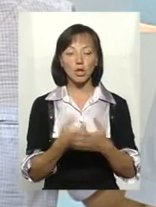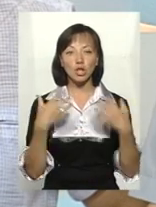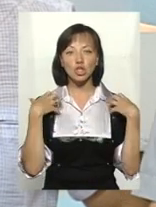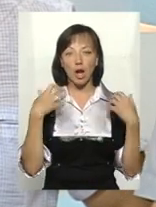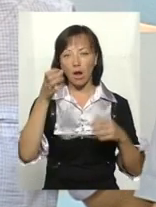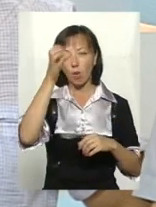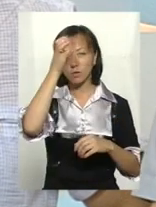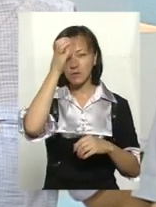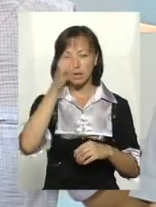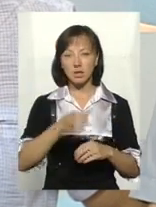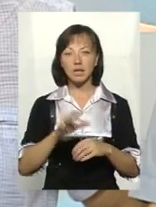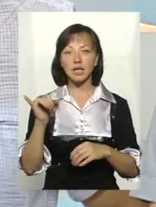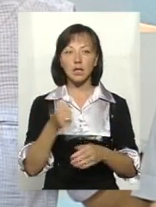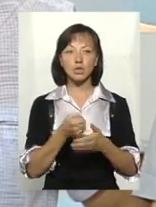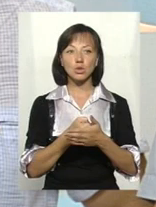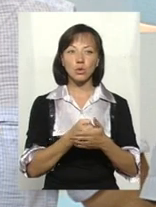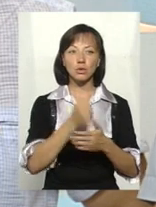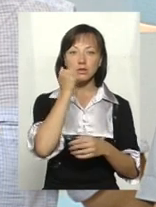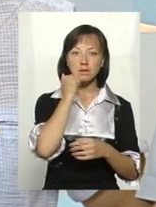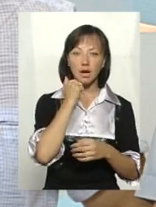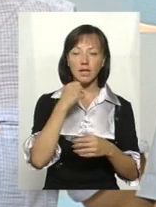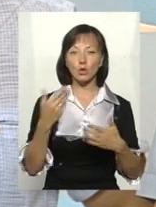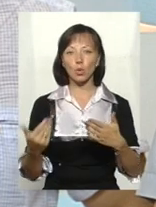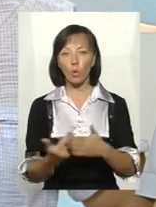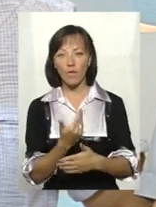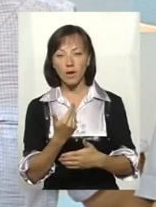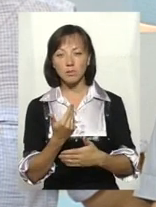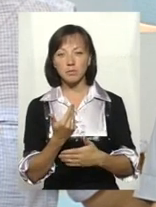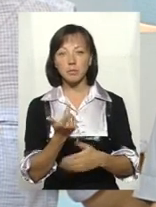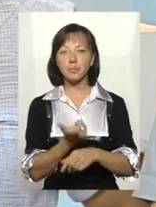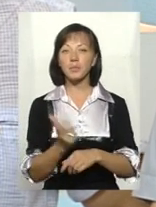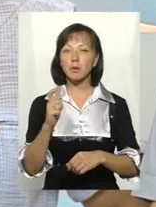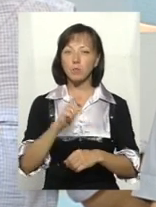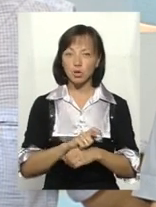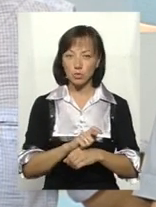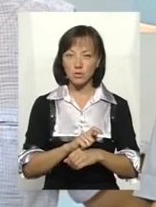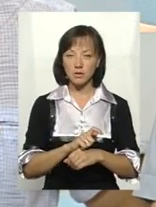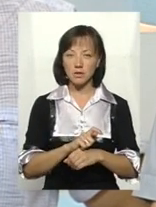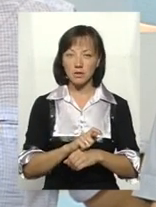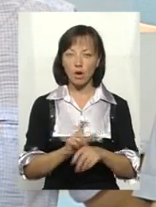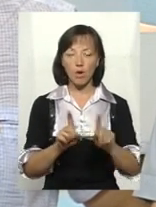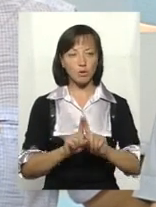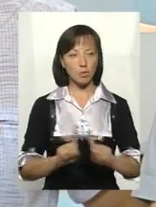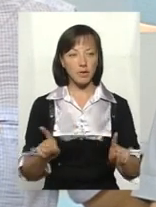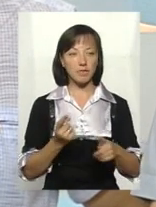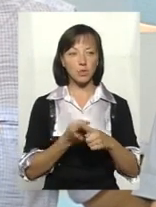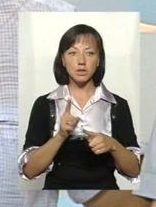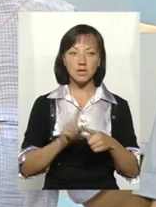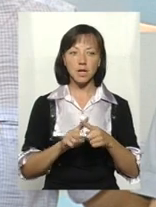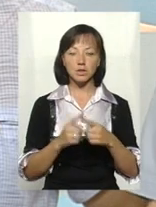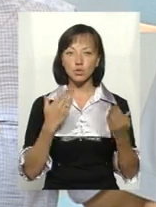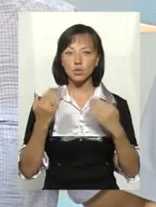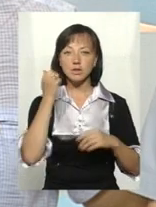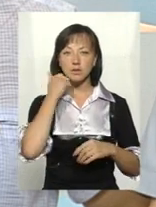начальника освіти, і до старих, і до нових. Більшості, особливо це стосується